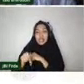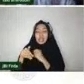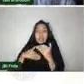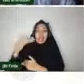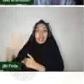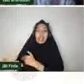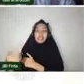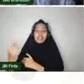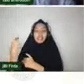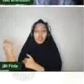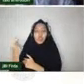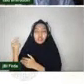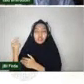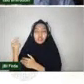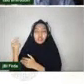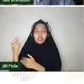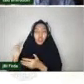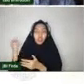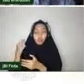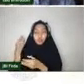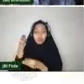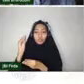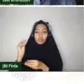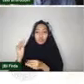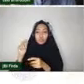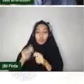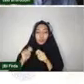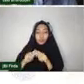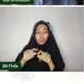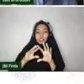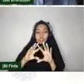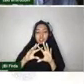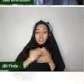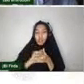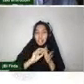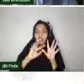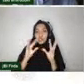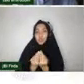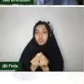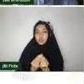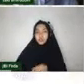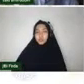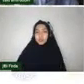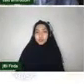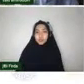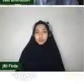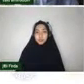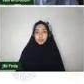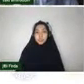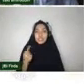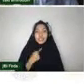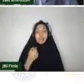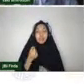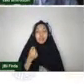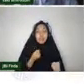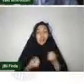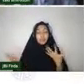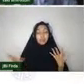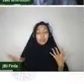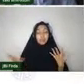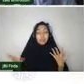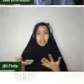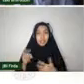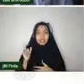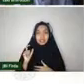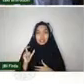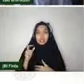umum untuk menyelenggarakan pendidikan inklusif. Bagaimana pembelajaran berdiferensiasi ini kita lakukan? Itu ada beberapa